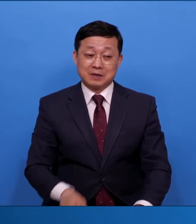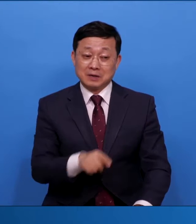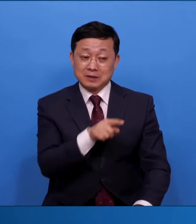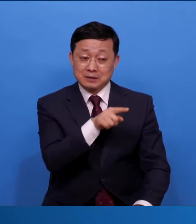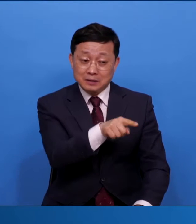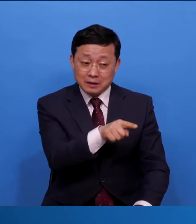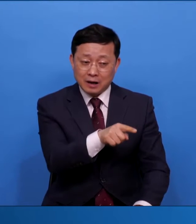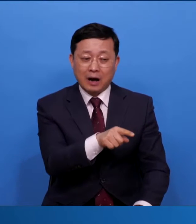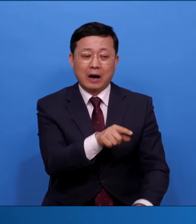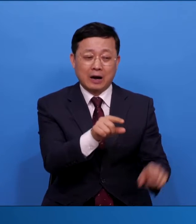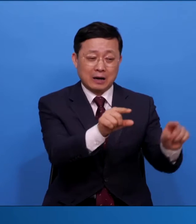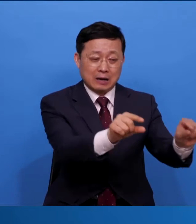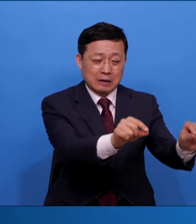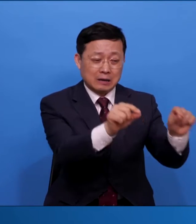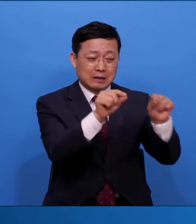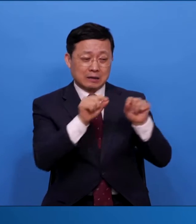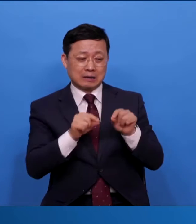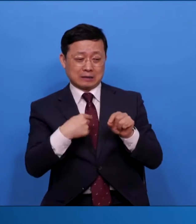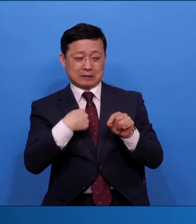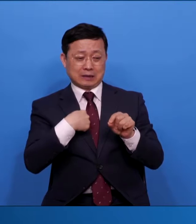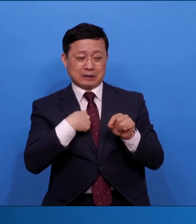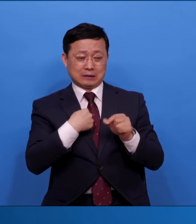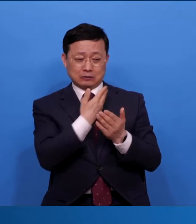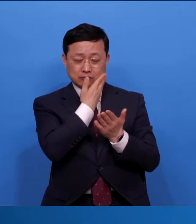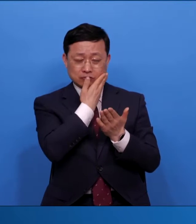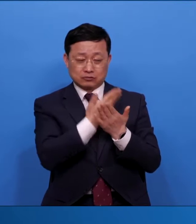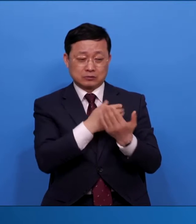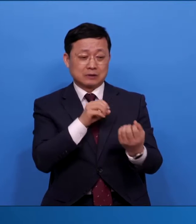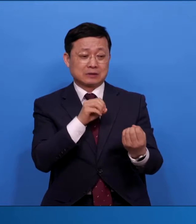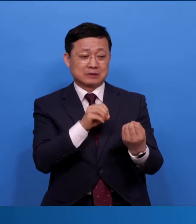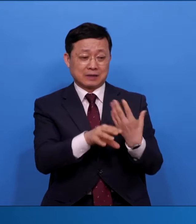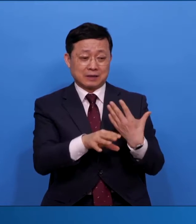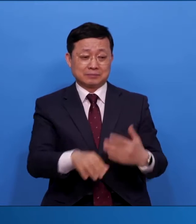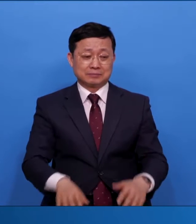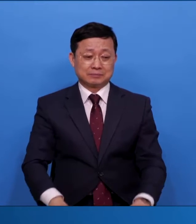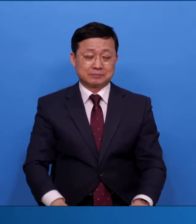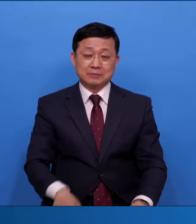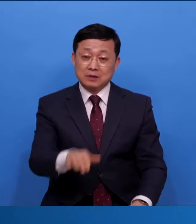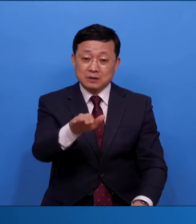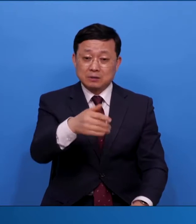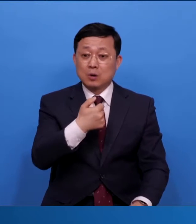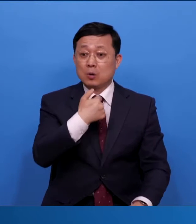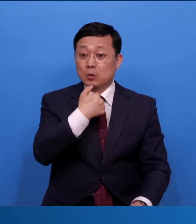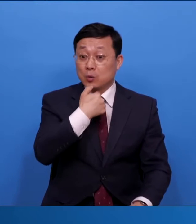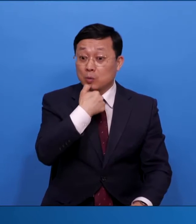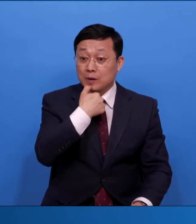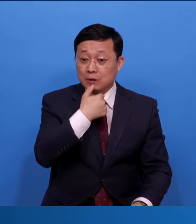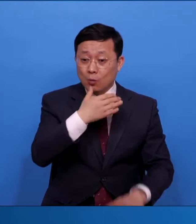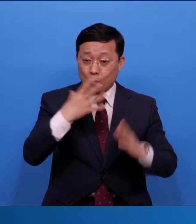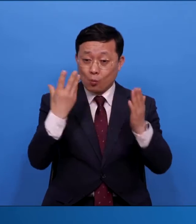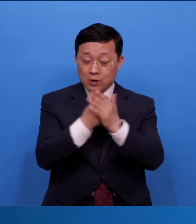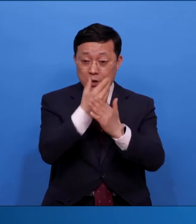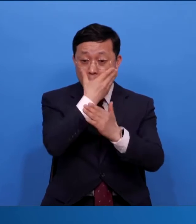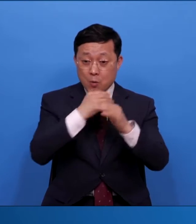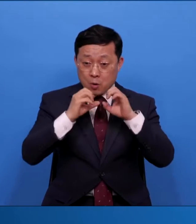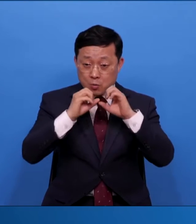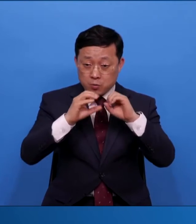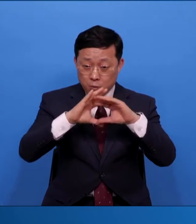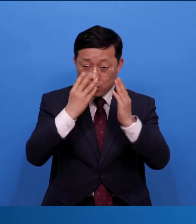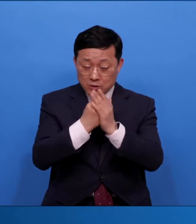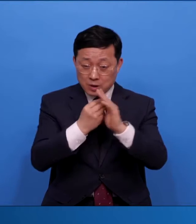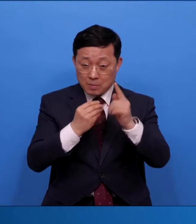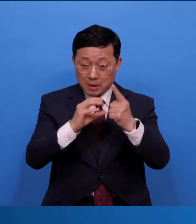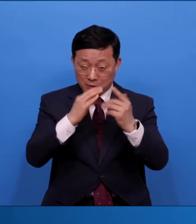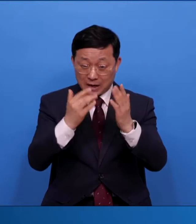답입니다. 这是你们的答案。 오히려 로마가 법적으로 다 예수 믿으라 이럴 때 더